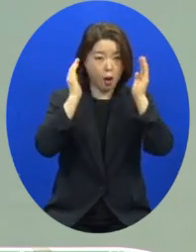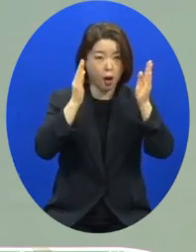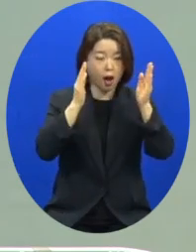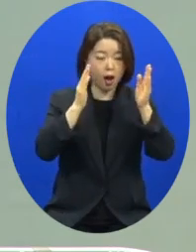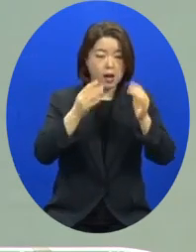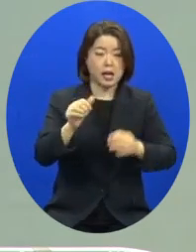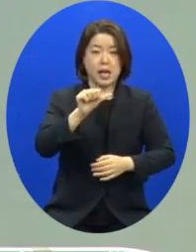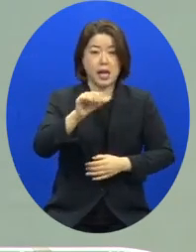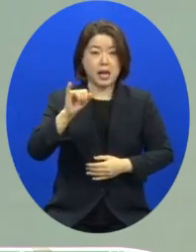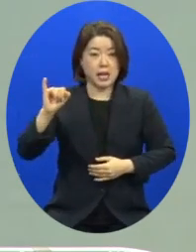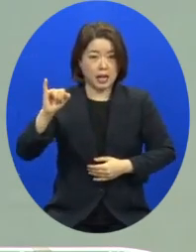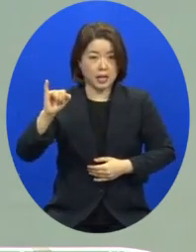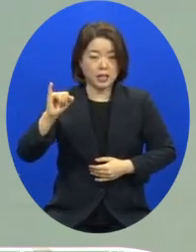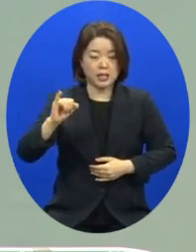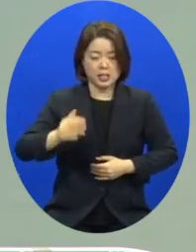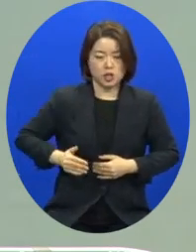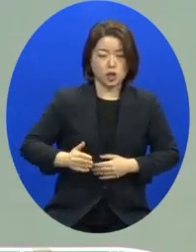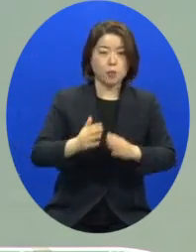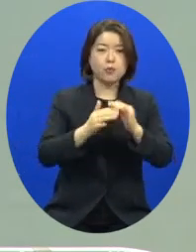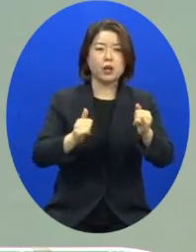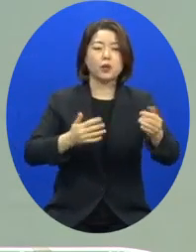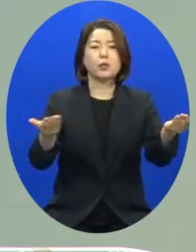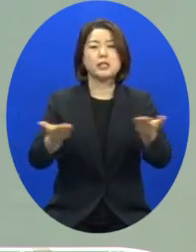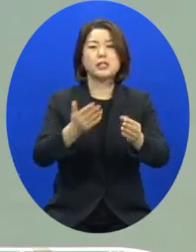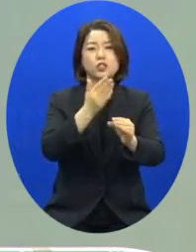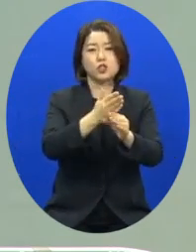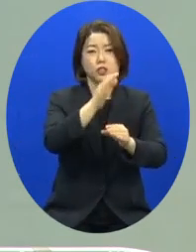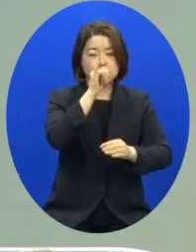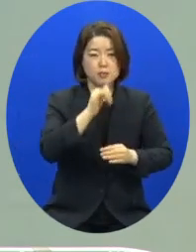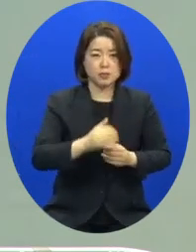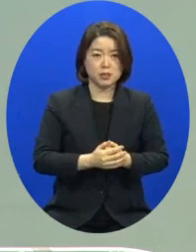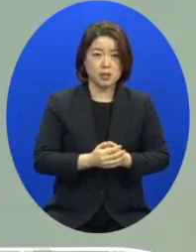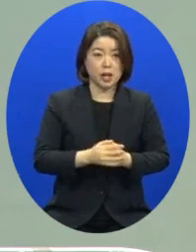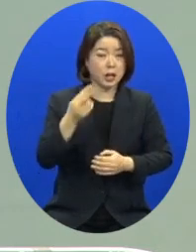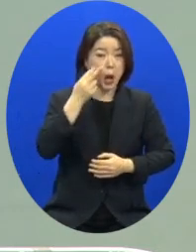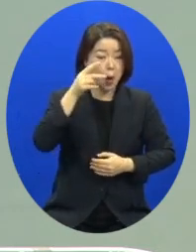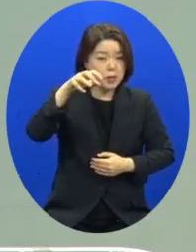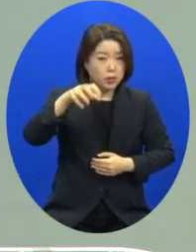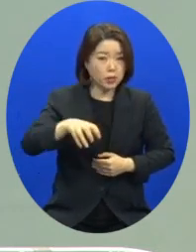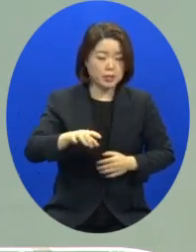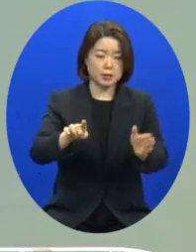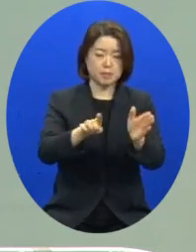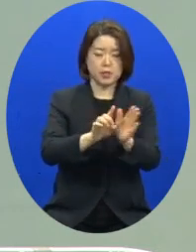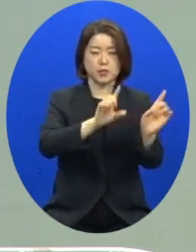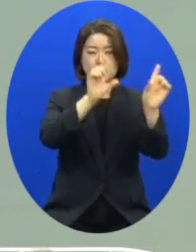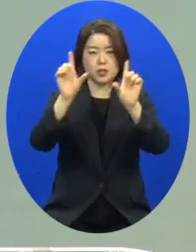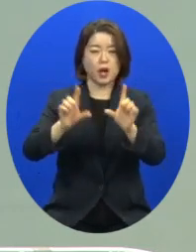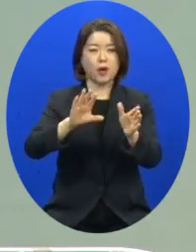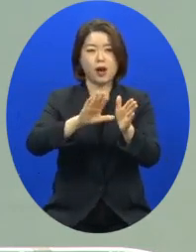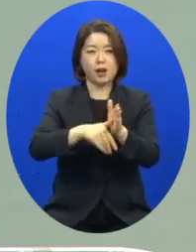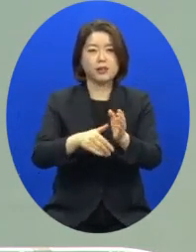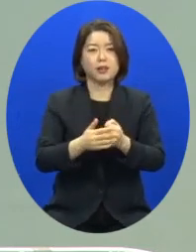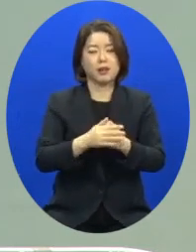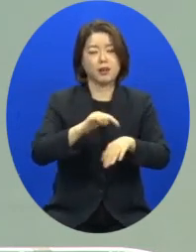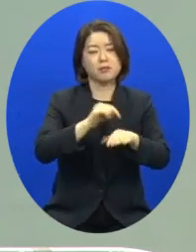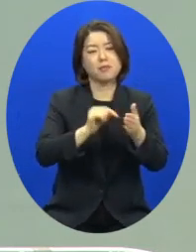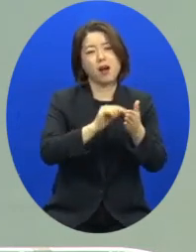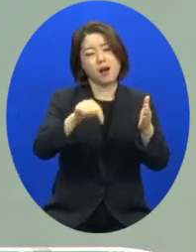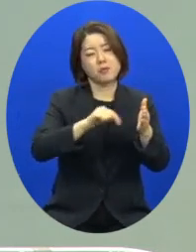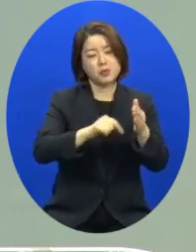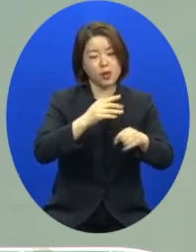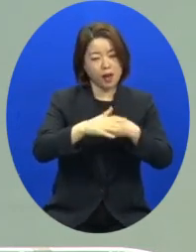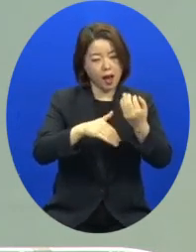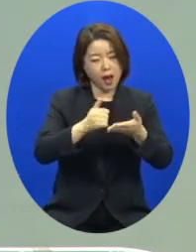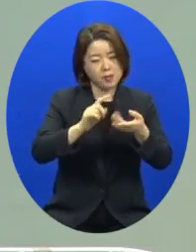전문가로 지금 일하고 계시는 분입니다. 그가 미국에서 신앙생활하면서 마음속에 하나님에 대한 여러